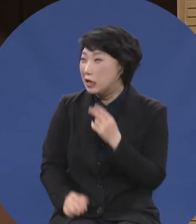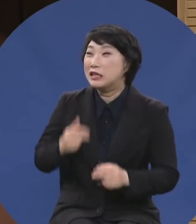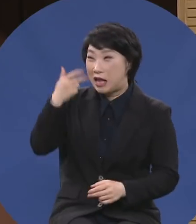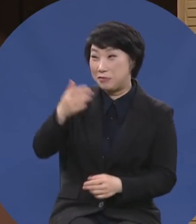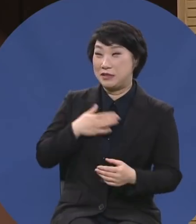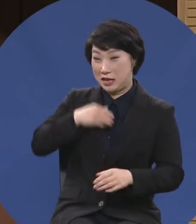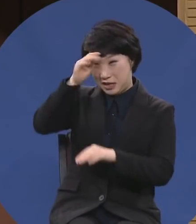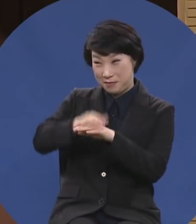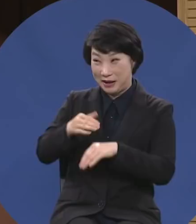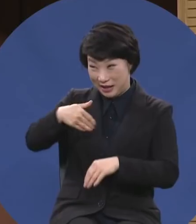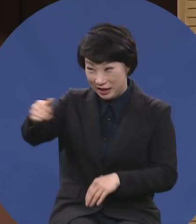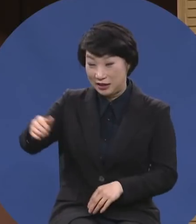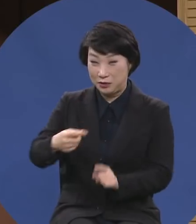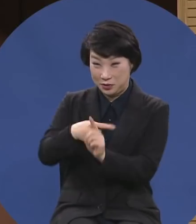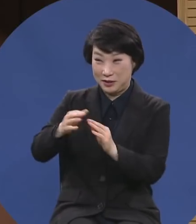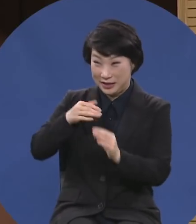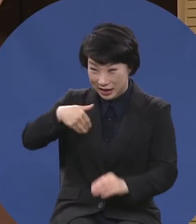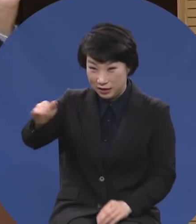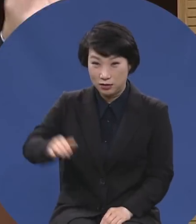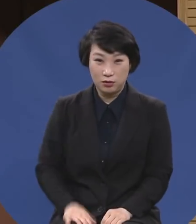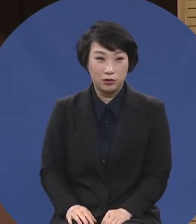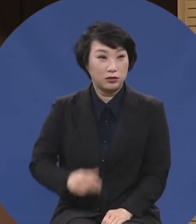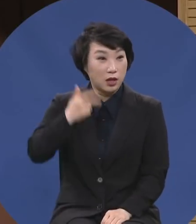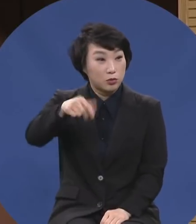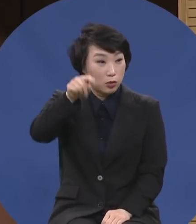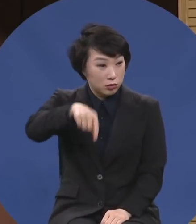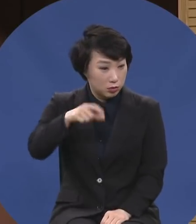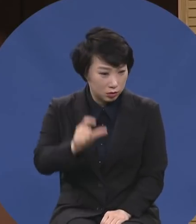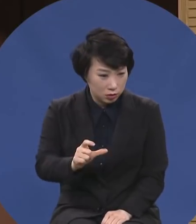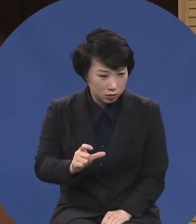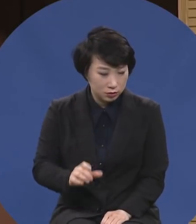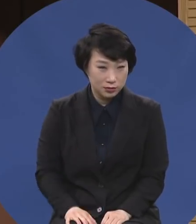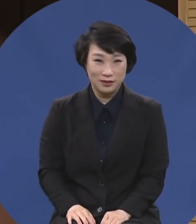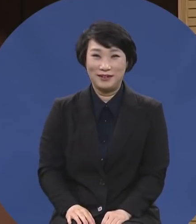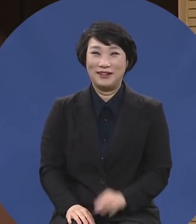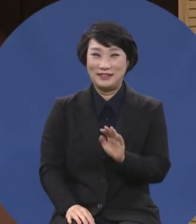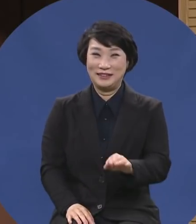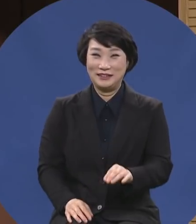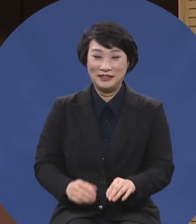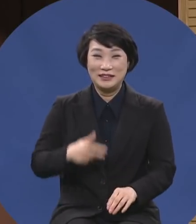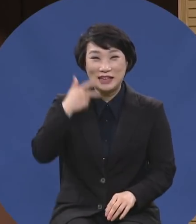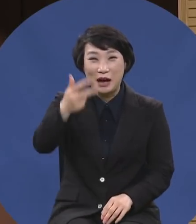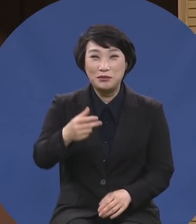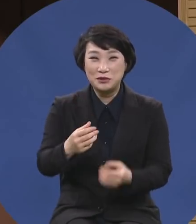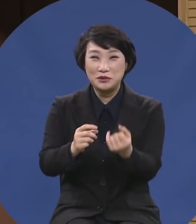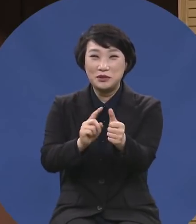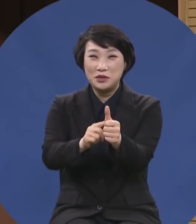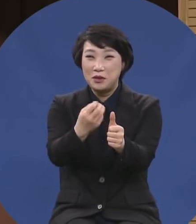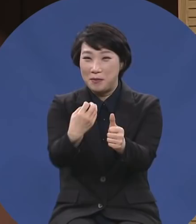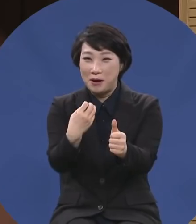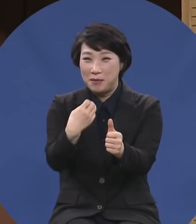주에 가겠습니다. 다음 주에 안 와. 그러면 다음 주가 다음 주.